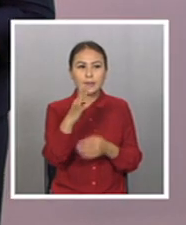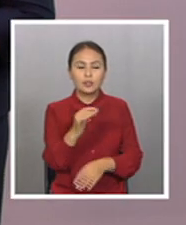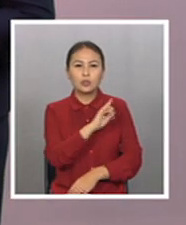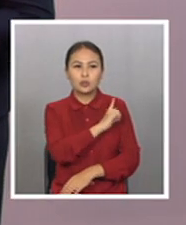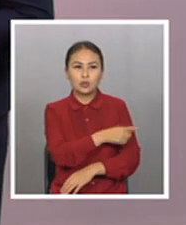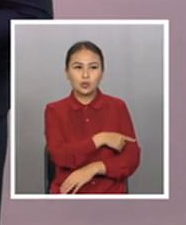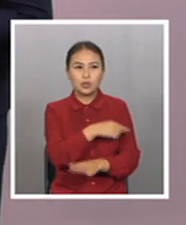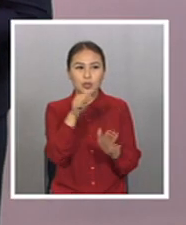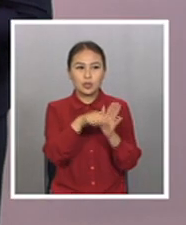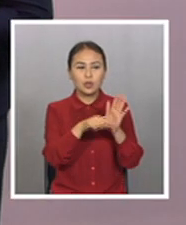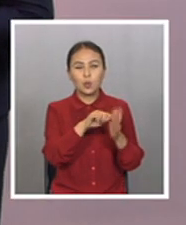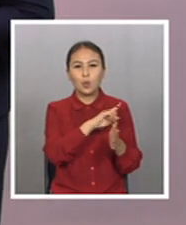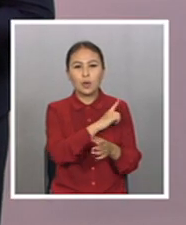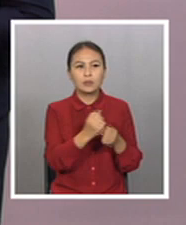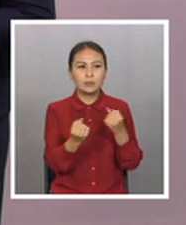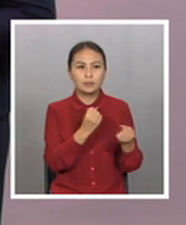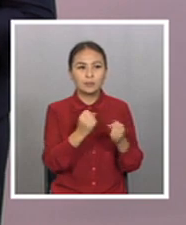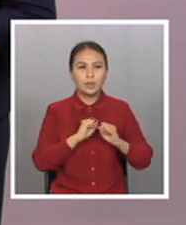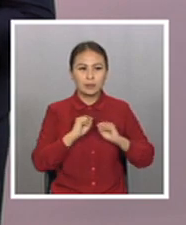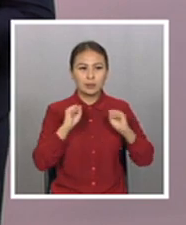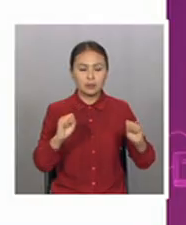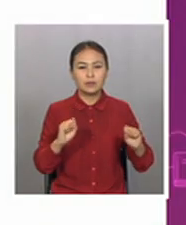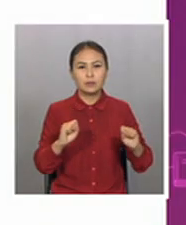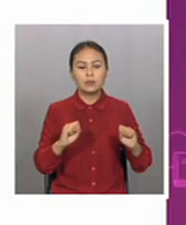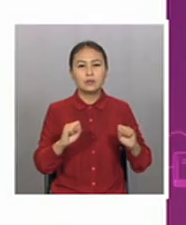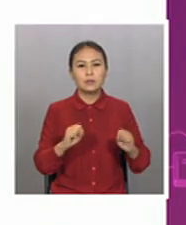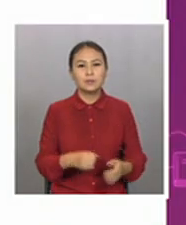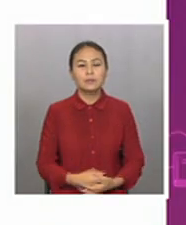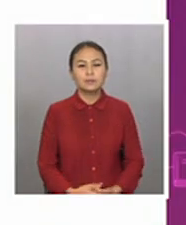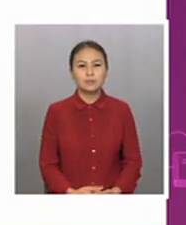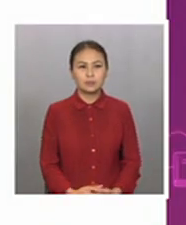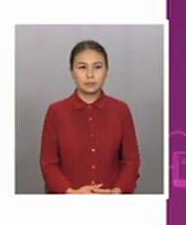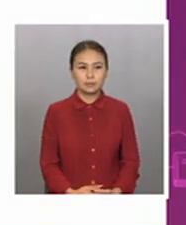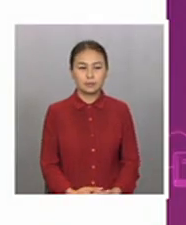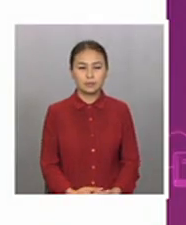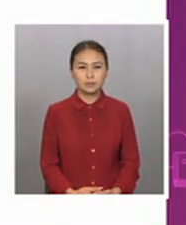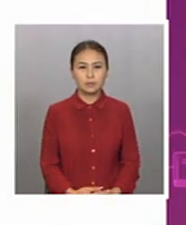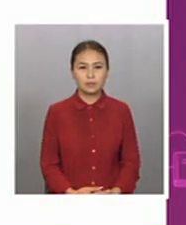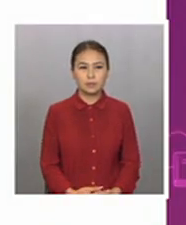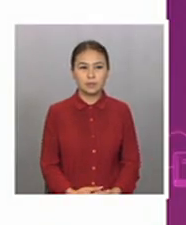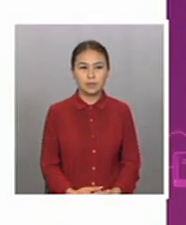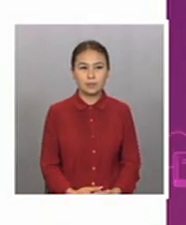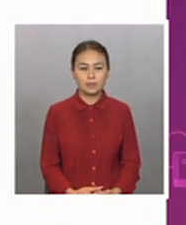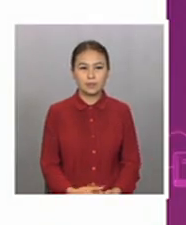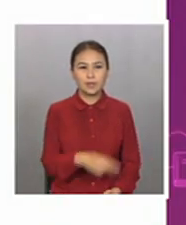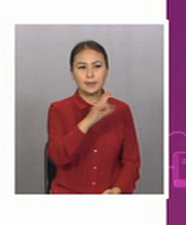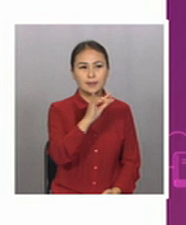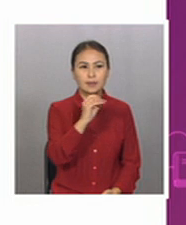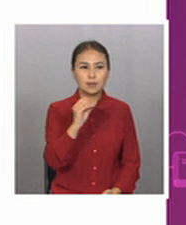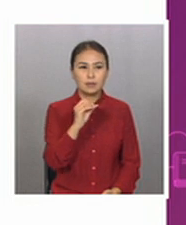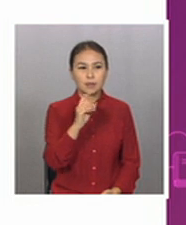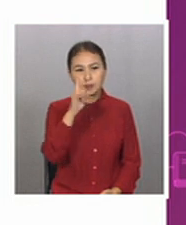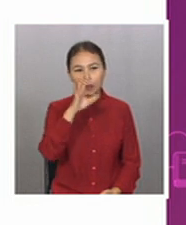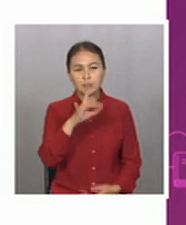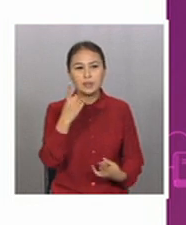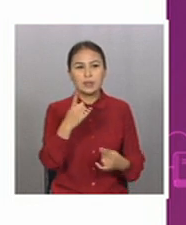күш, ішкі қуат, батылдық, зор қасиет. Кие –